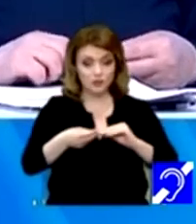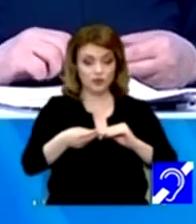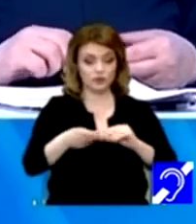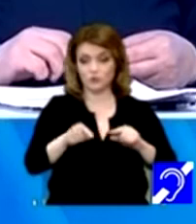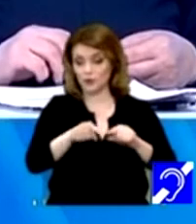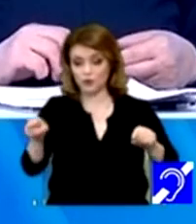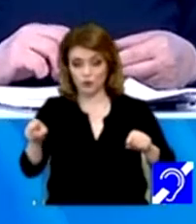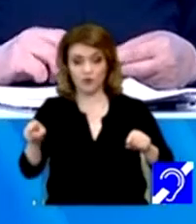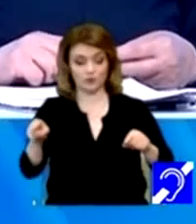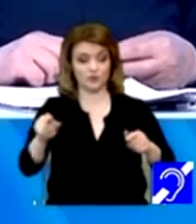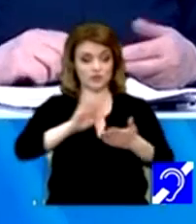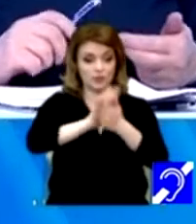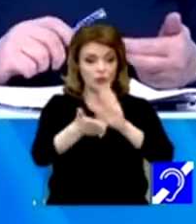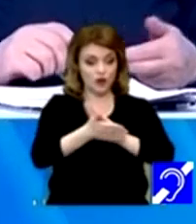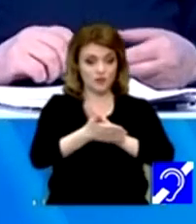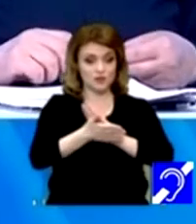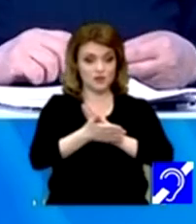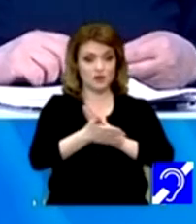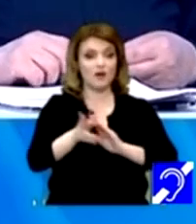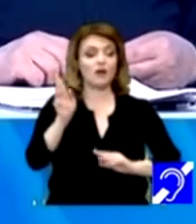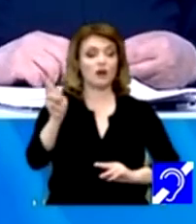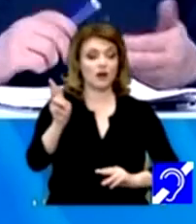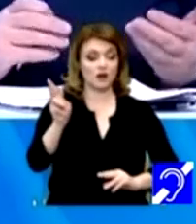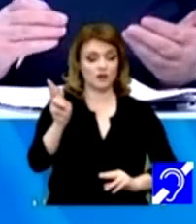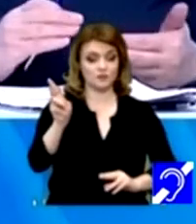pe parcurs situația, cum vor